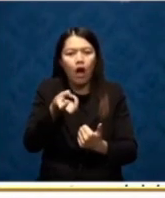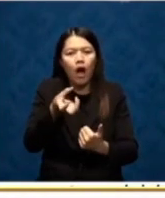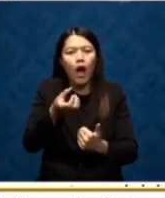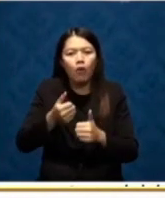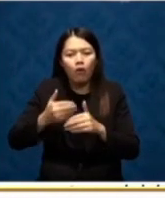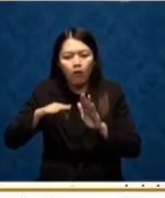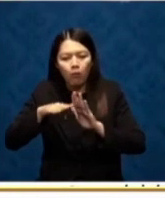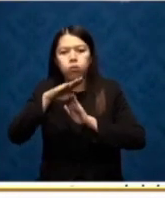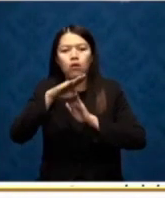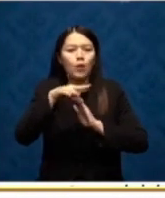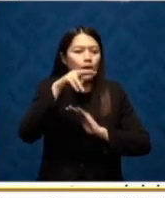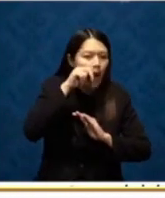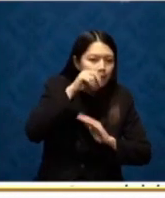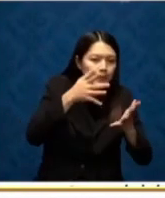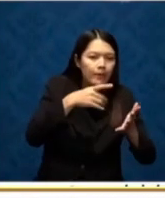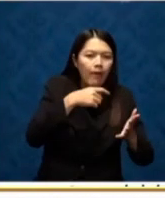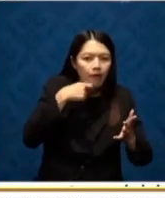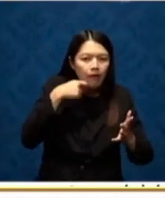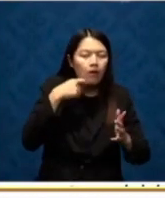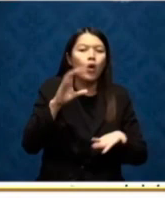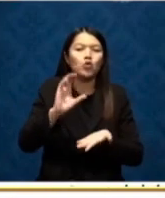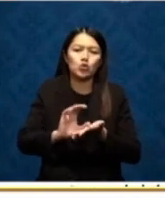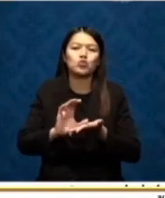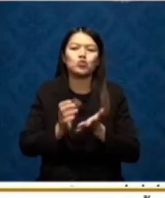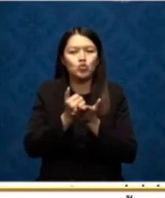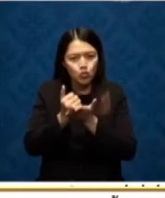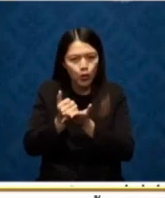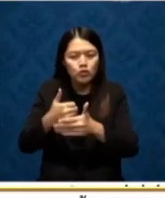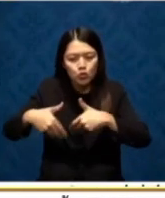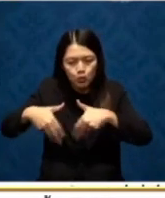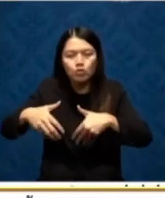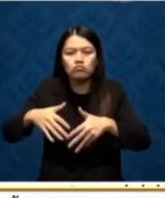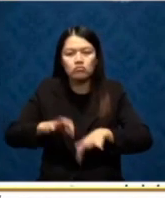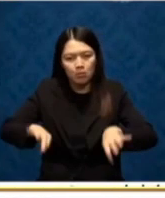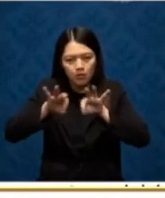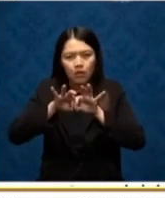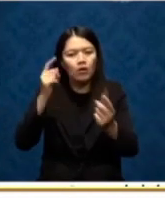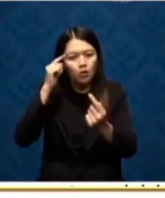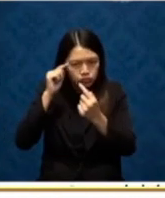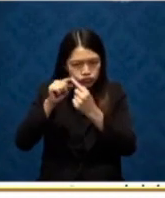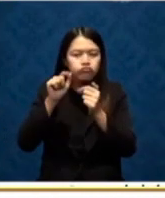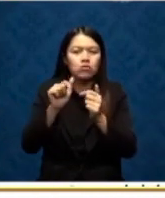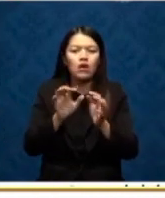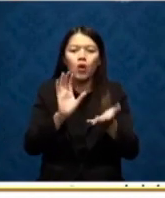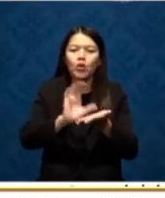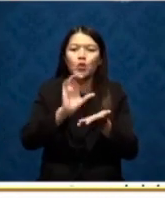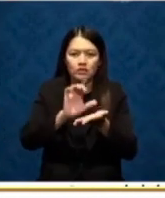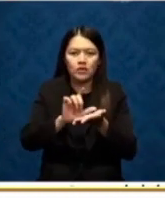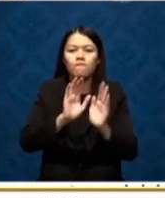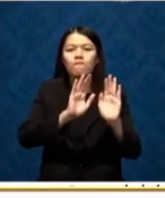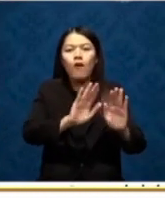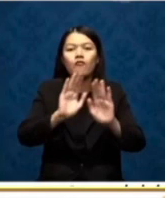คาเข้าดีน้ำทำทาจะไม่มอแล้วกองทุตรนี้แหะครั ที่จะมาช่วยเหลอพี่น้เกษตรกรเพระมเป็วาถุกประสงค์ของกองทุน